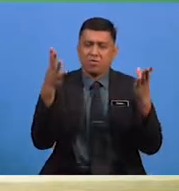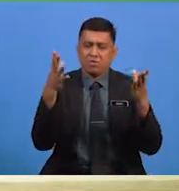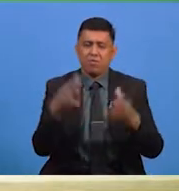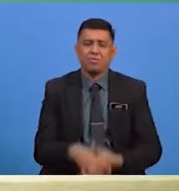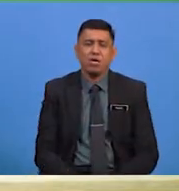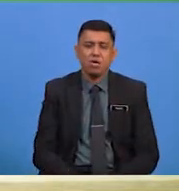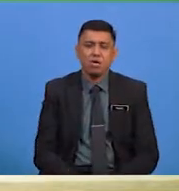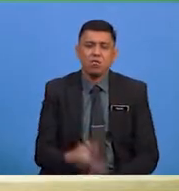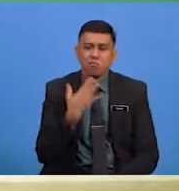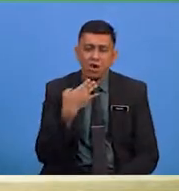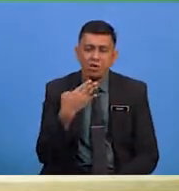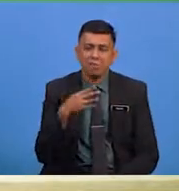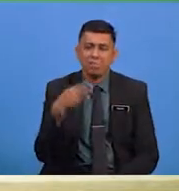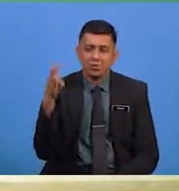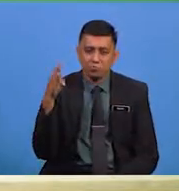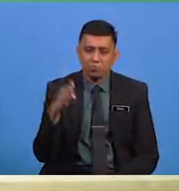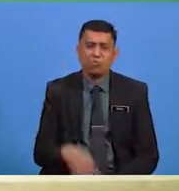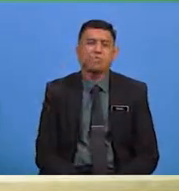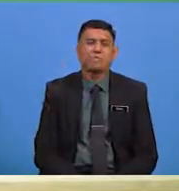yang berwarna biru.